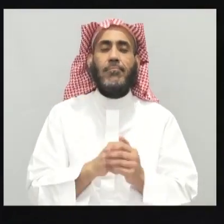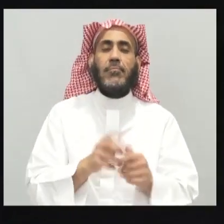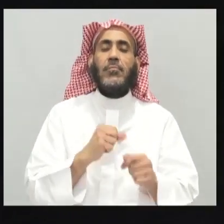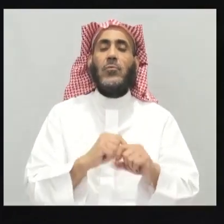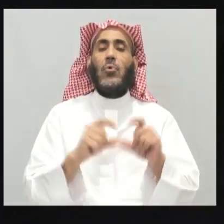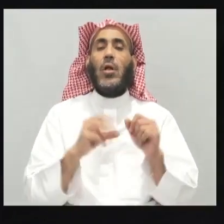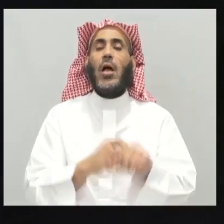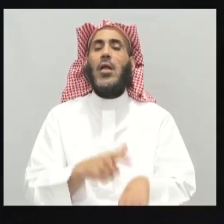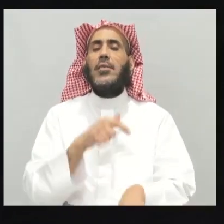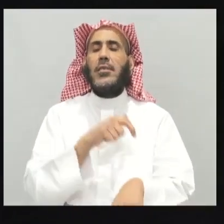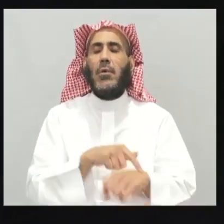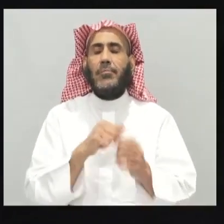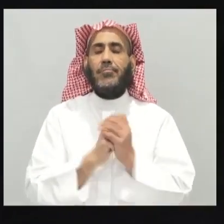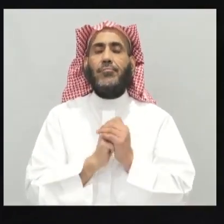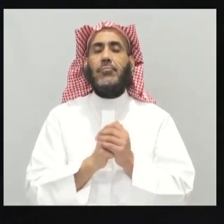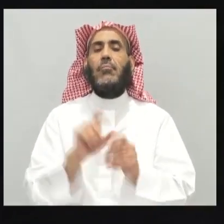على زمان.